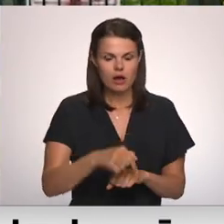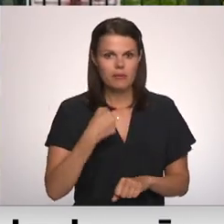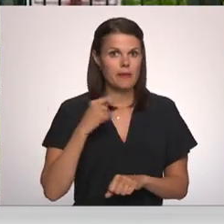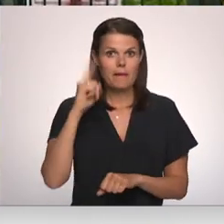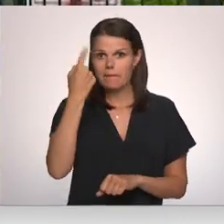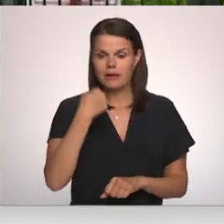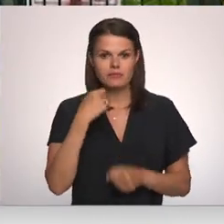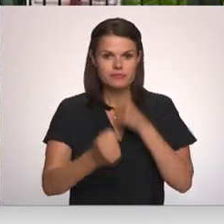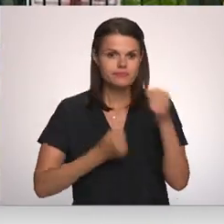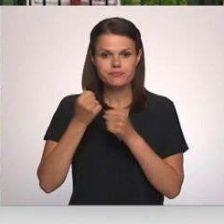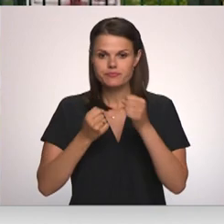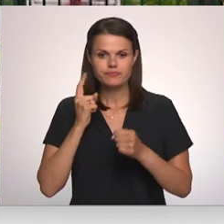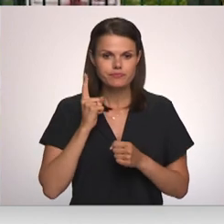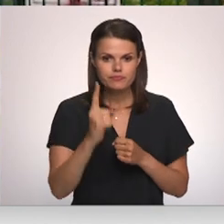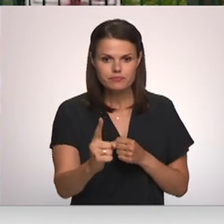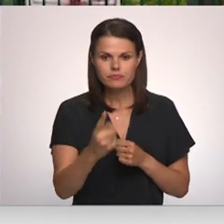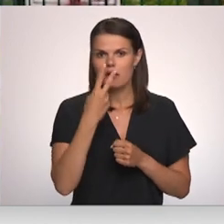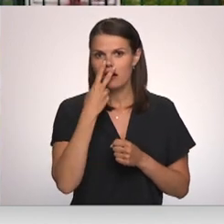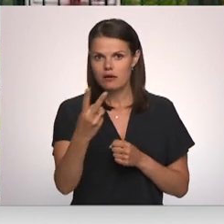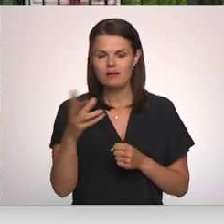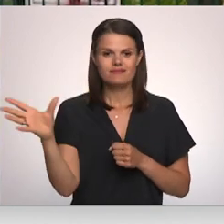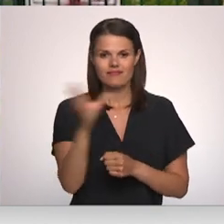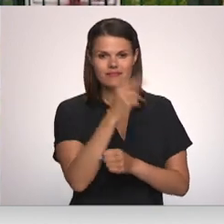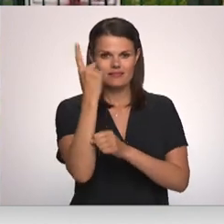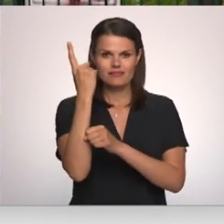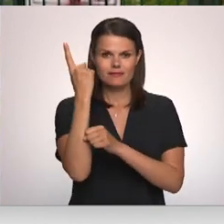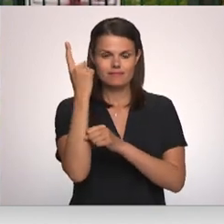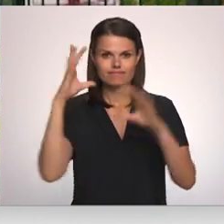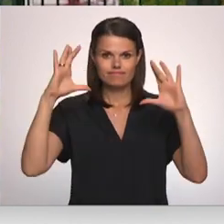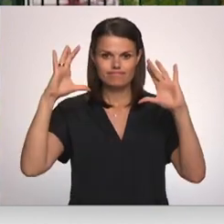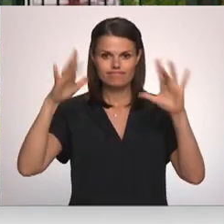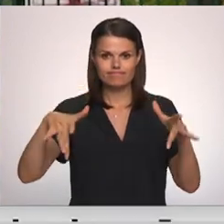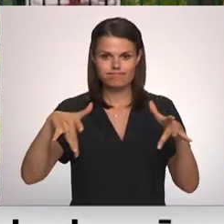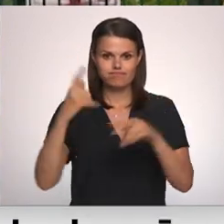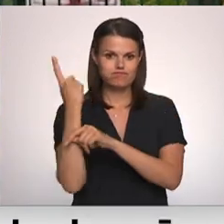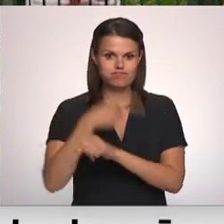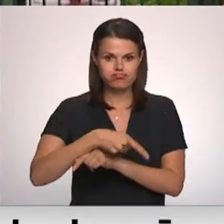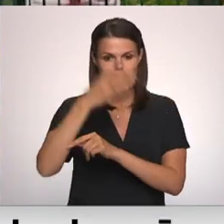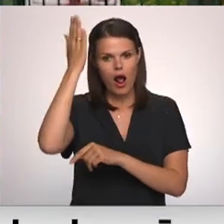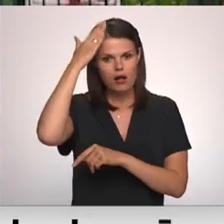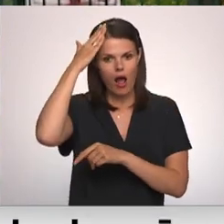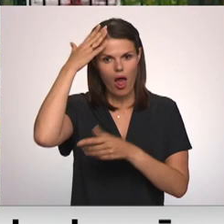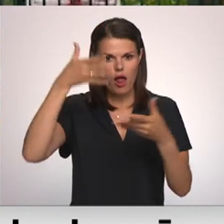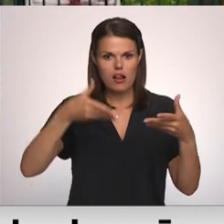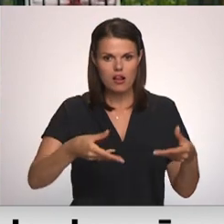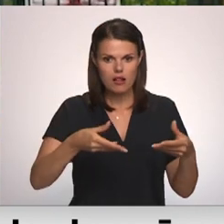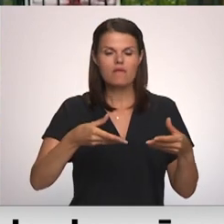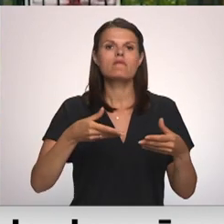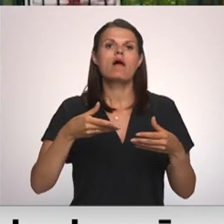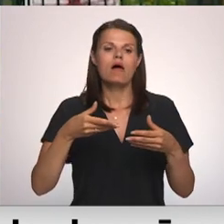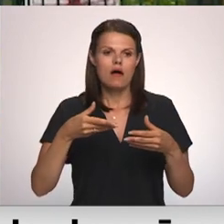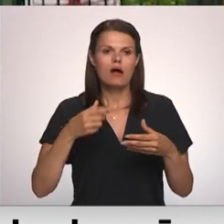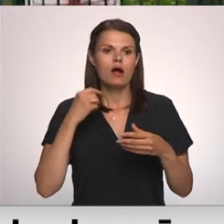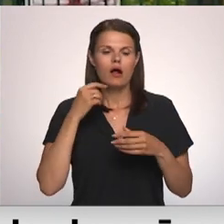kas pieskrēja. Redzēju, ka visa konstrukcija augšdaļā ir saliekusies pār bērna galvu.